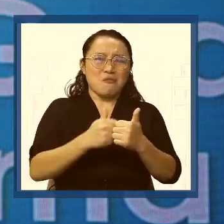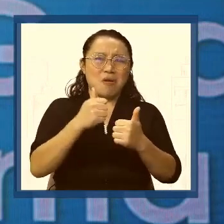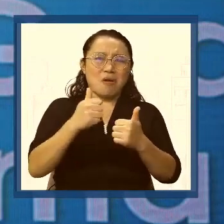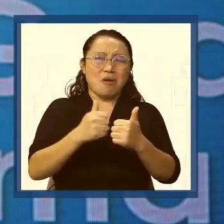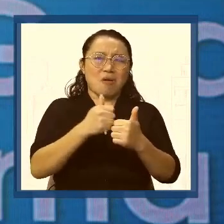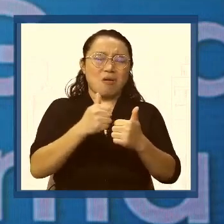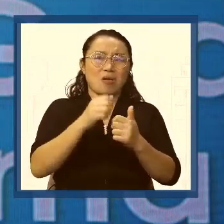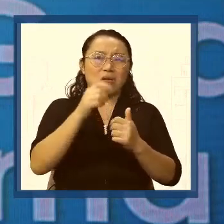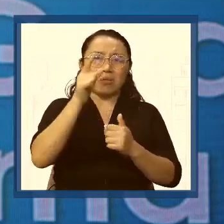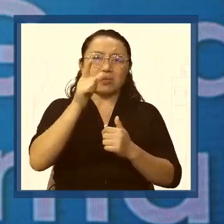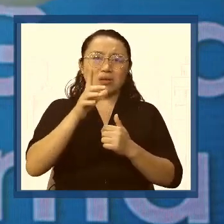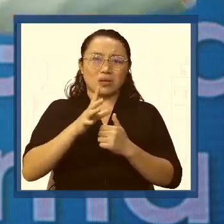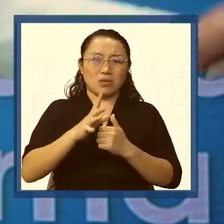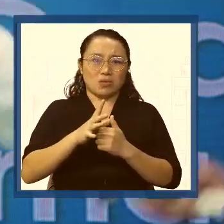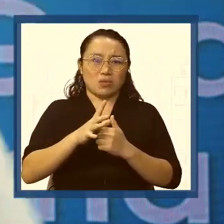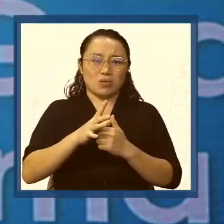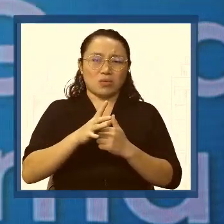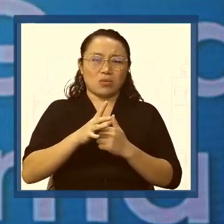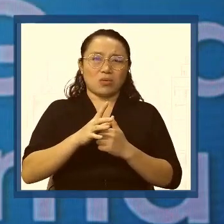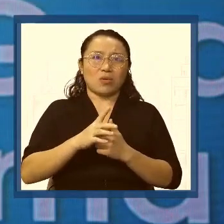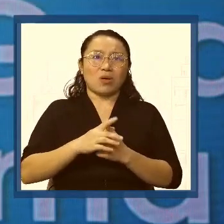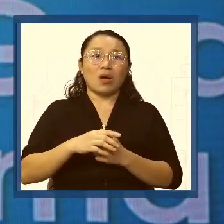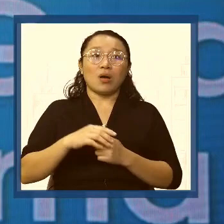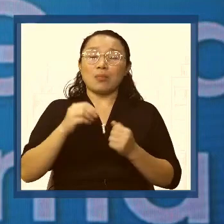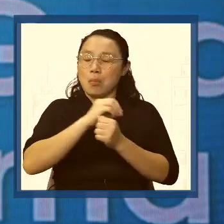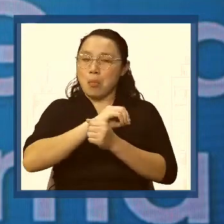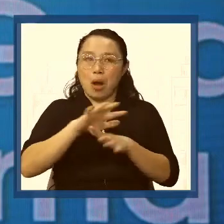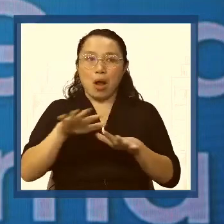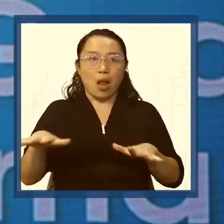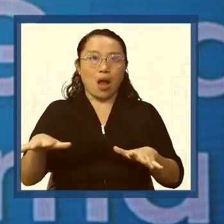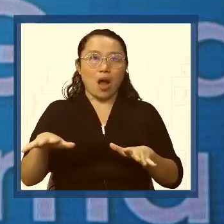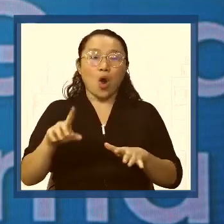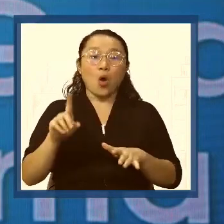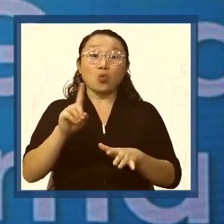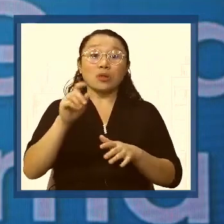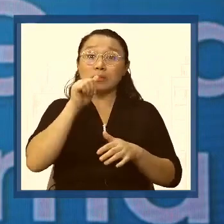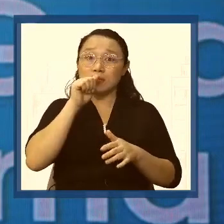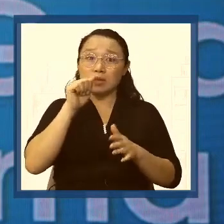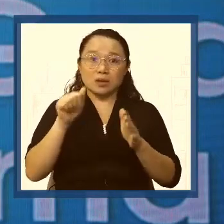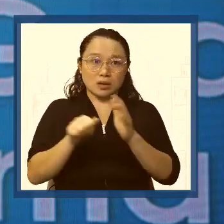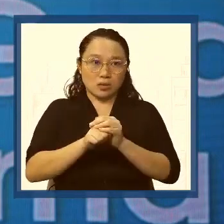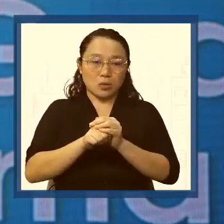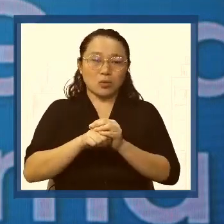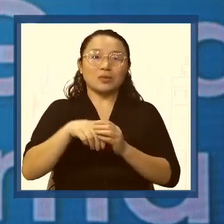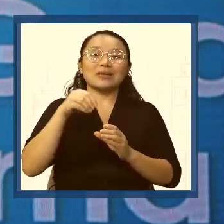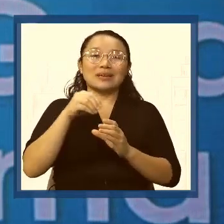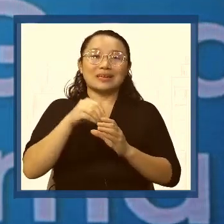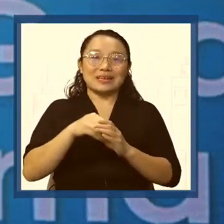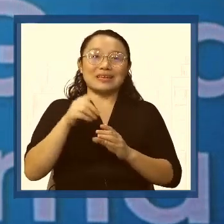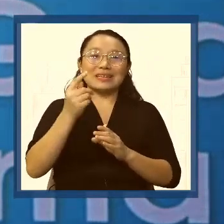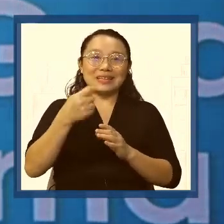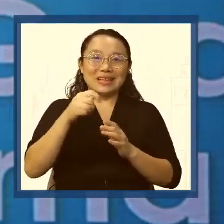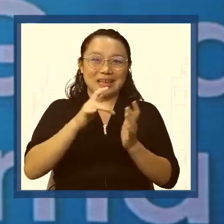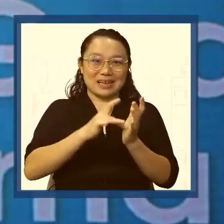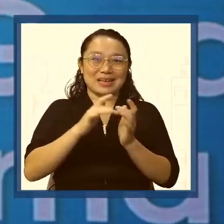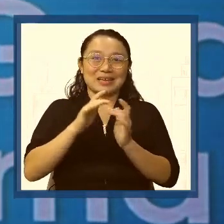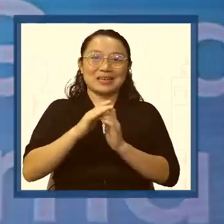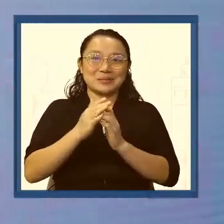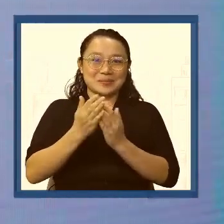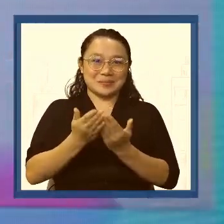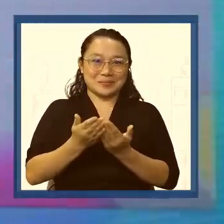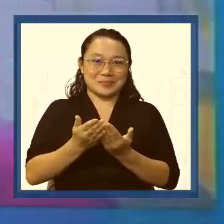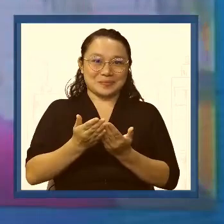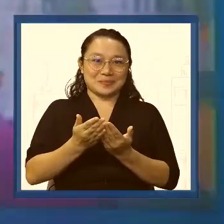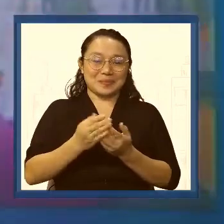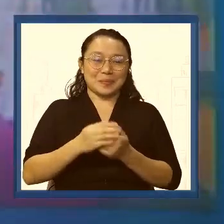kasuguan sa Dios. Mawala ang tanang mga excuses. Unsa ang sekreto naas Biblia, mga kaisunan. Ang